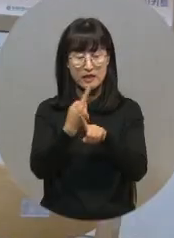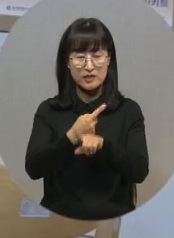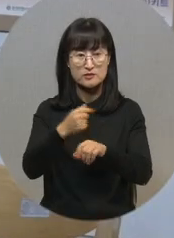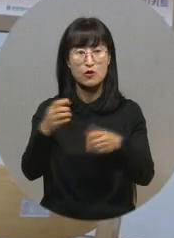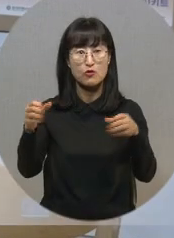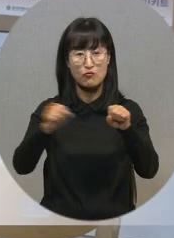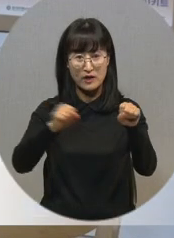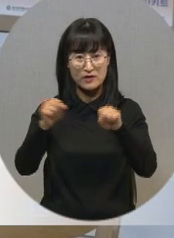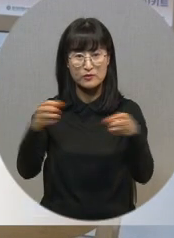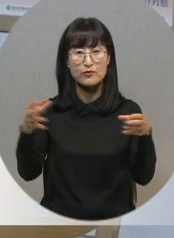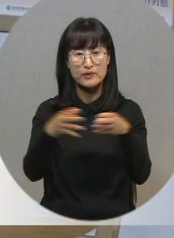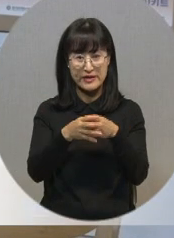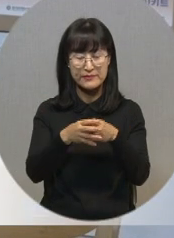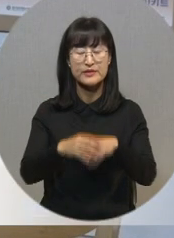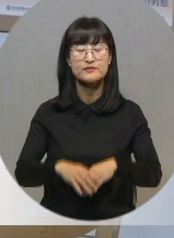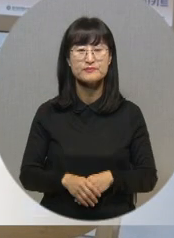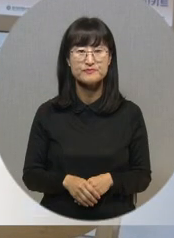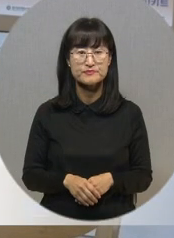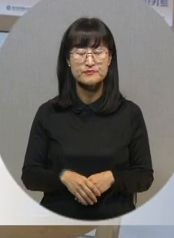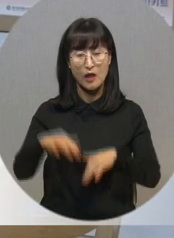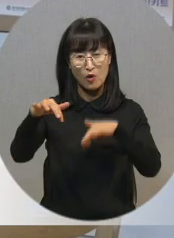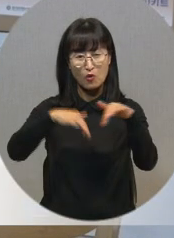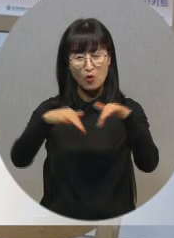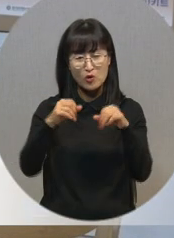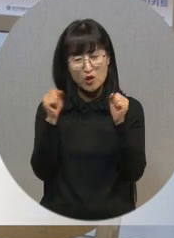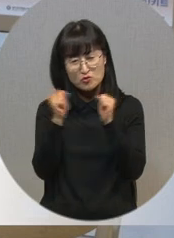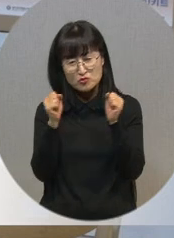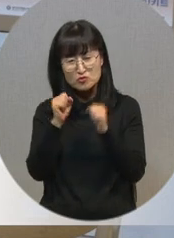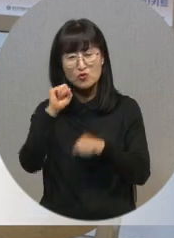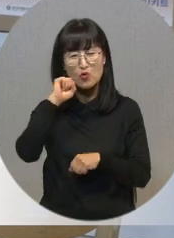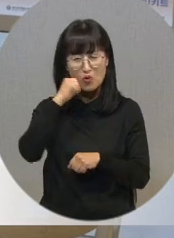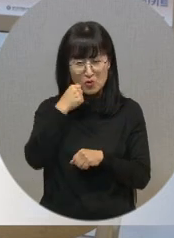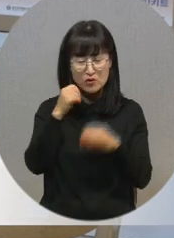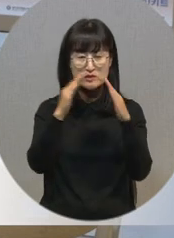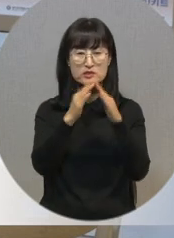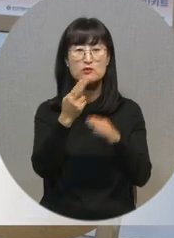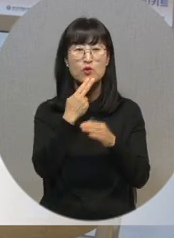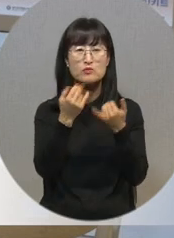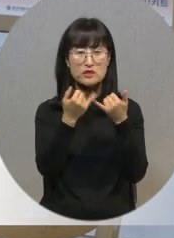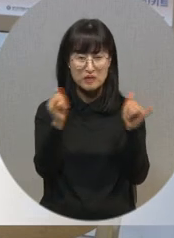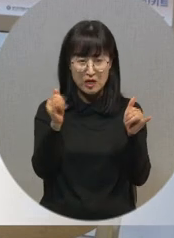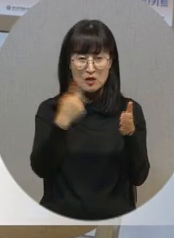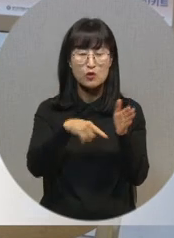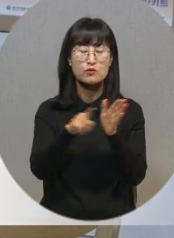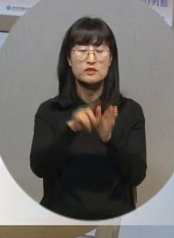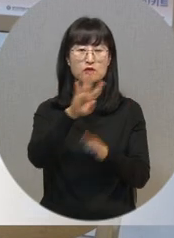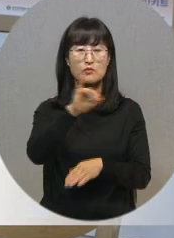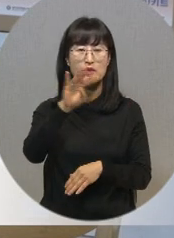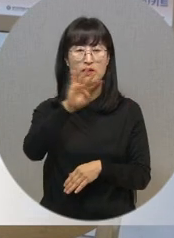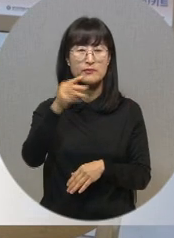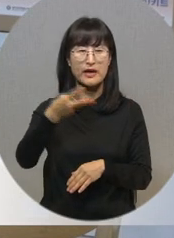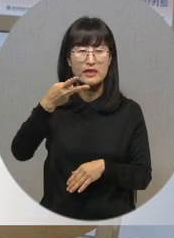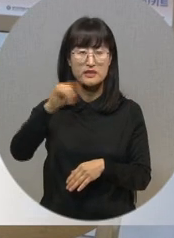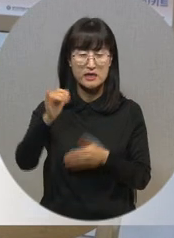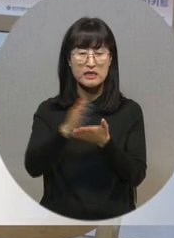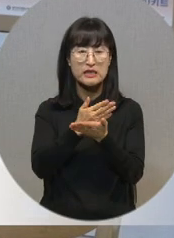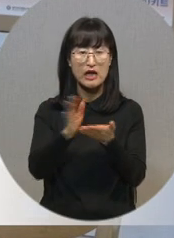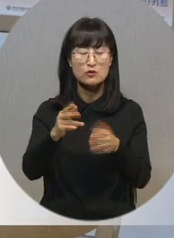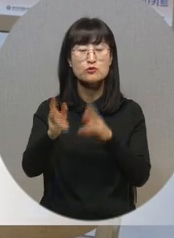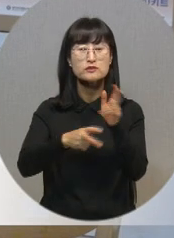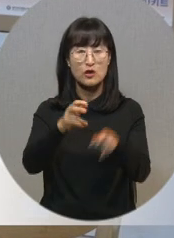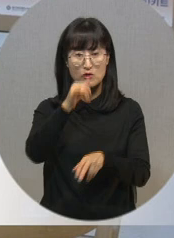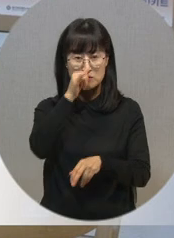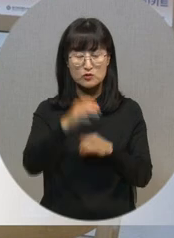진행했습니다. 거리에 춥고 어려운 분들을 지원하기 위해서 비발디 나눔 사업을 하고 있습니다. 추위를 이기고 또 노숙인들의